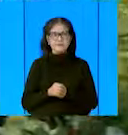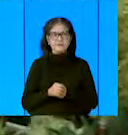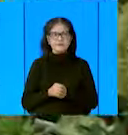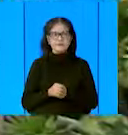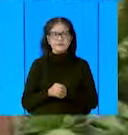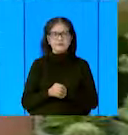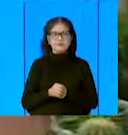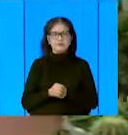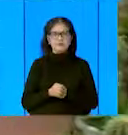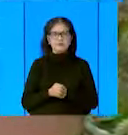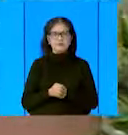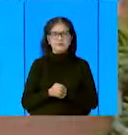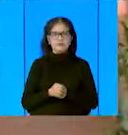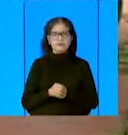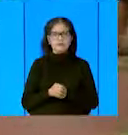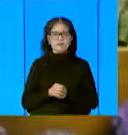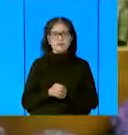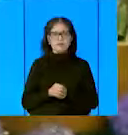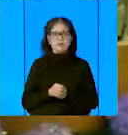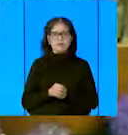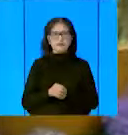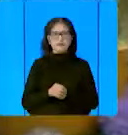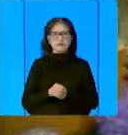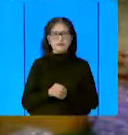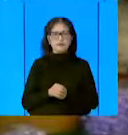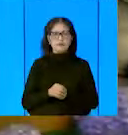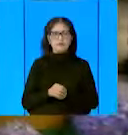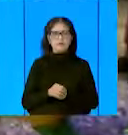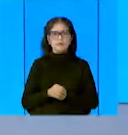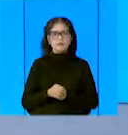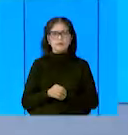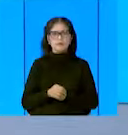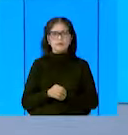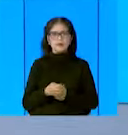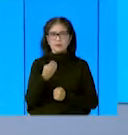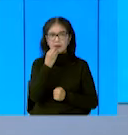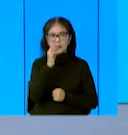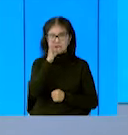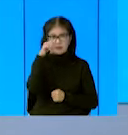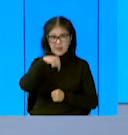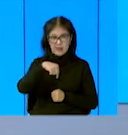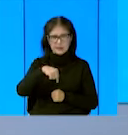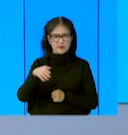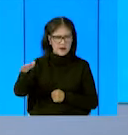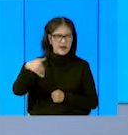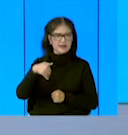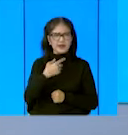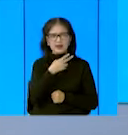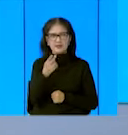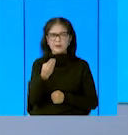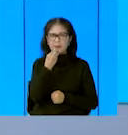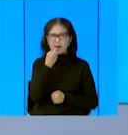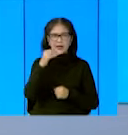Dari Jakarta, Dilami Aulia dan Dias Triawan, iNews melaporkan. Makan siang kali ini kami ajak Anda menikmati